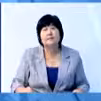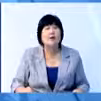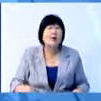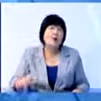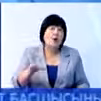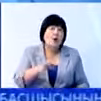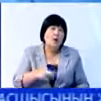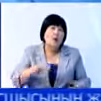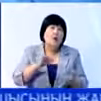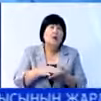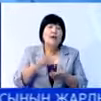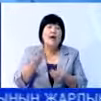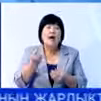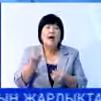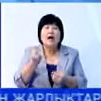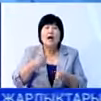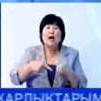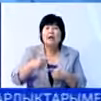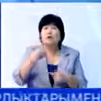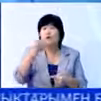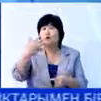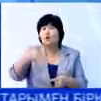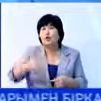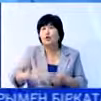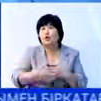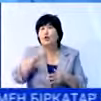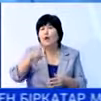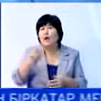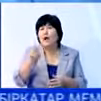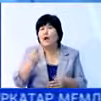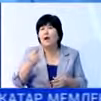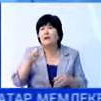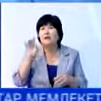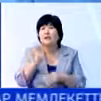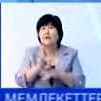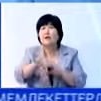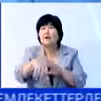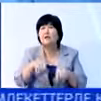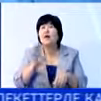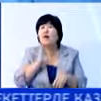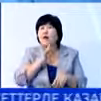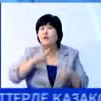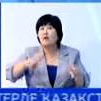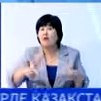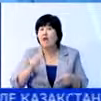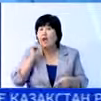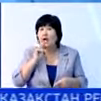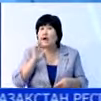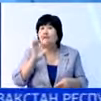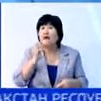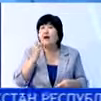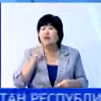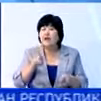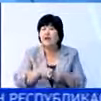Облыс орталығында қаржы пирамидасын құрып, 350-ге жуық азаматтың ақшасын заңсыз иемденген әйел құрықталды. Күдікті WhatsApp мессенджер